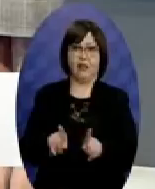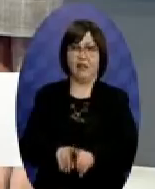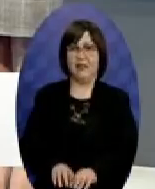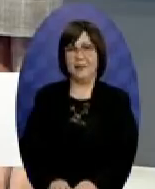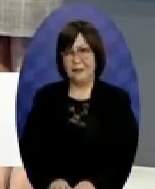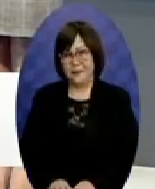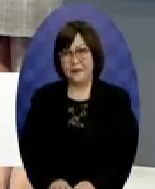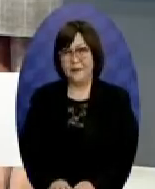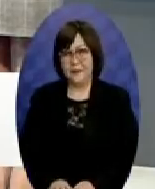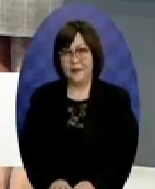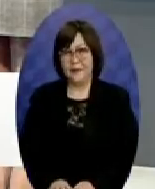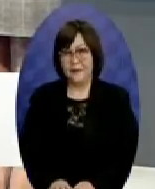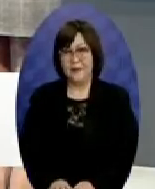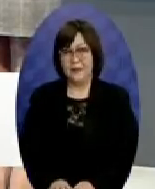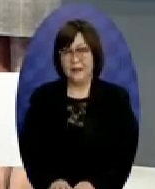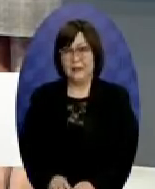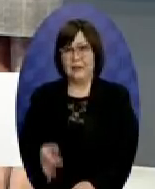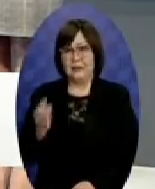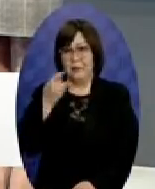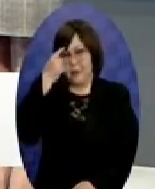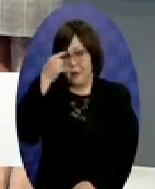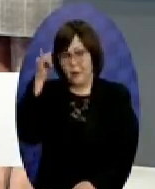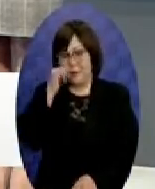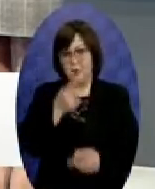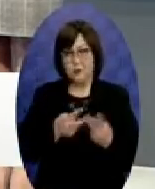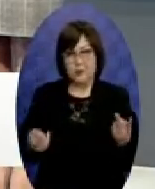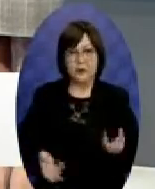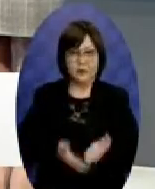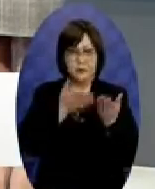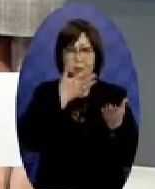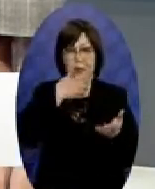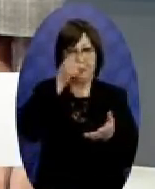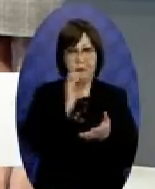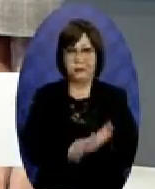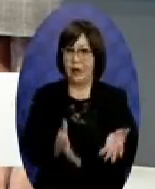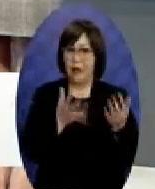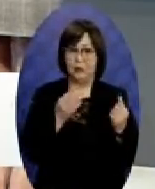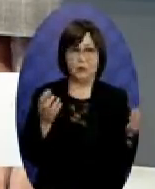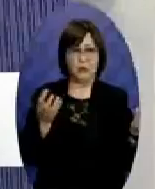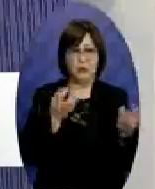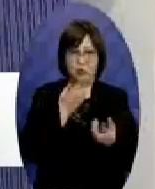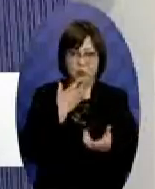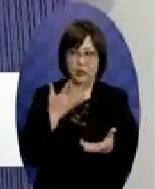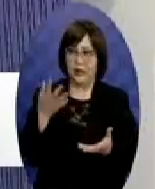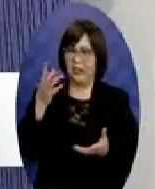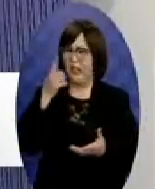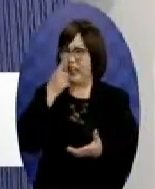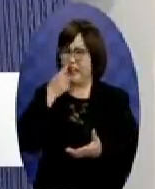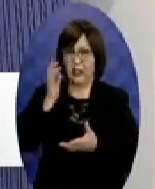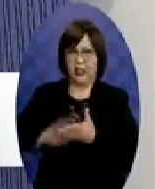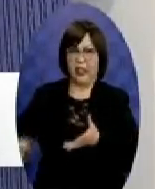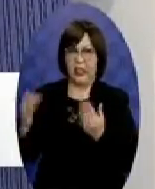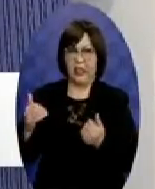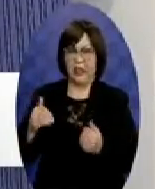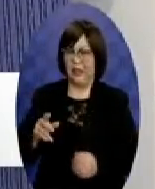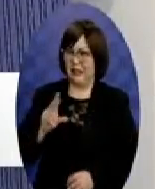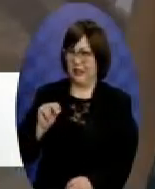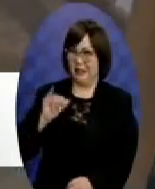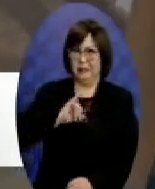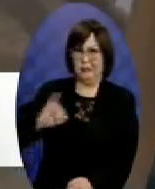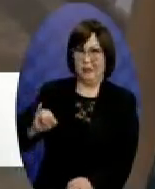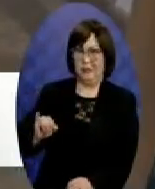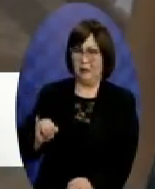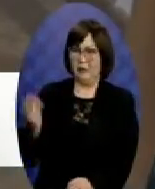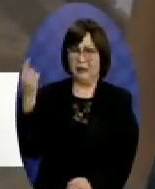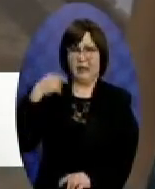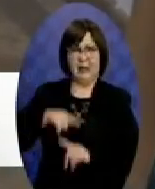нөлөөтэй байдгаа гэдгийг бол хэлж байгаа юм. Өөрөөр хэлэх юм бол энэ бүтээгдэхүүн бол их чанар муутай юм бэлээ, дахиж аваад сонгоод хэрэггүй юм бэлээ